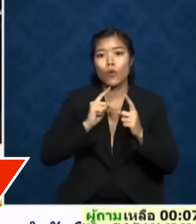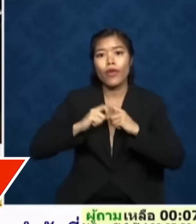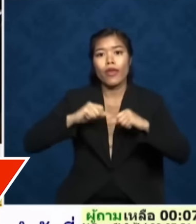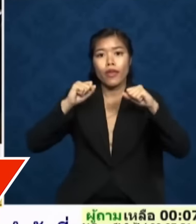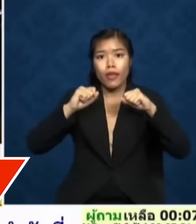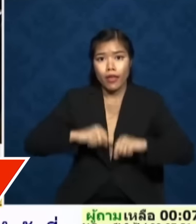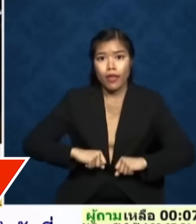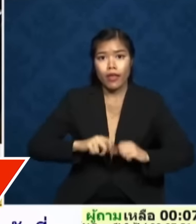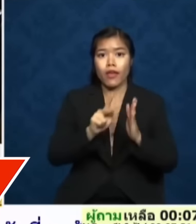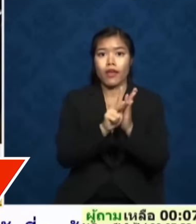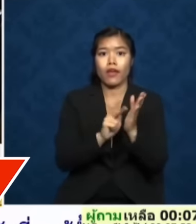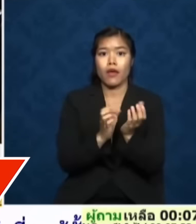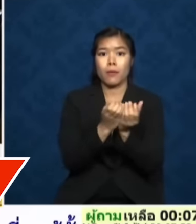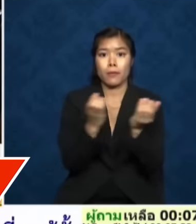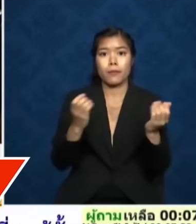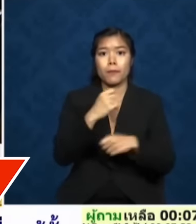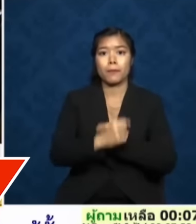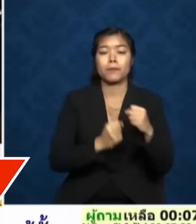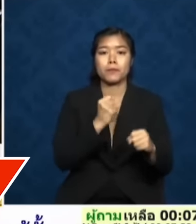ปี2560